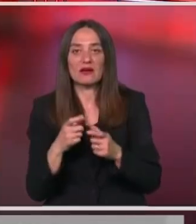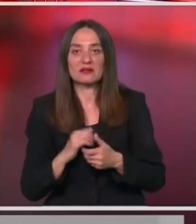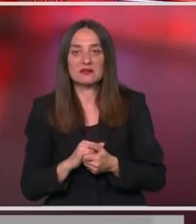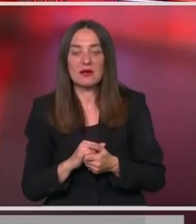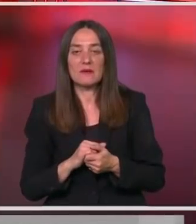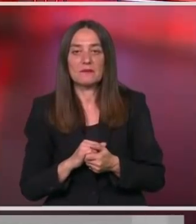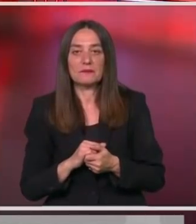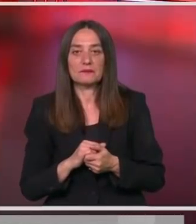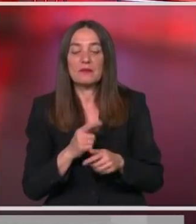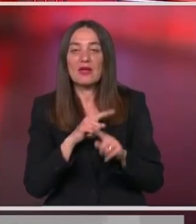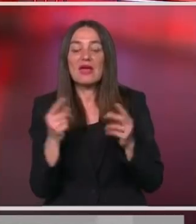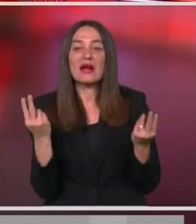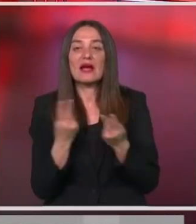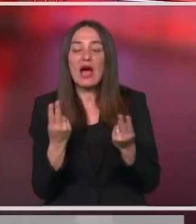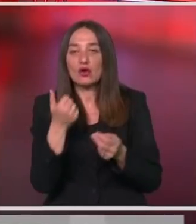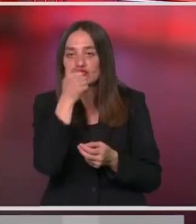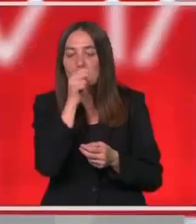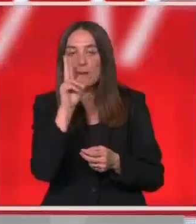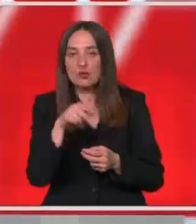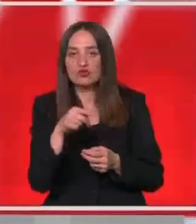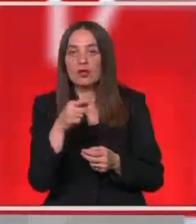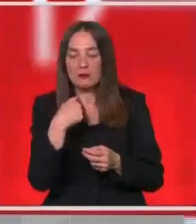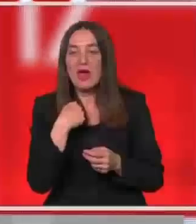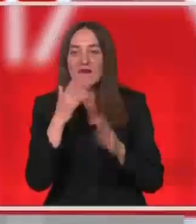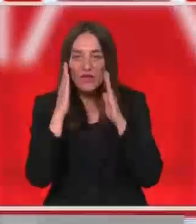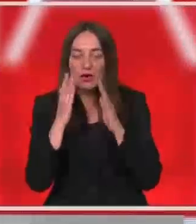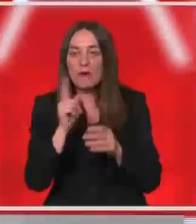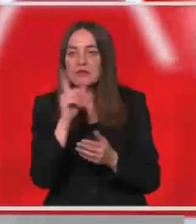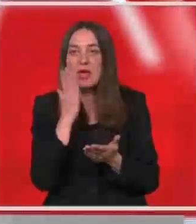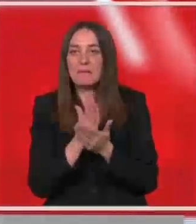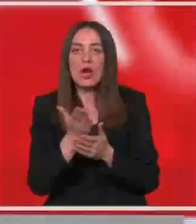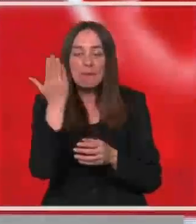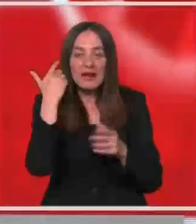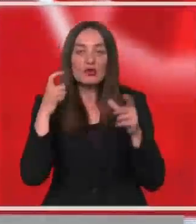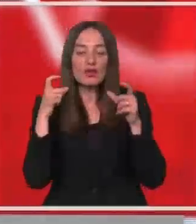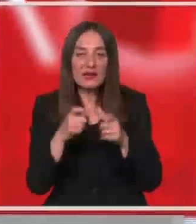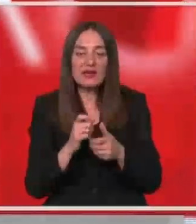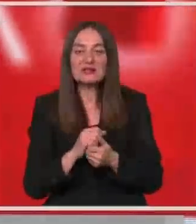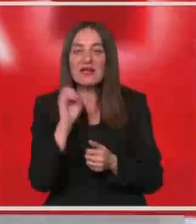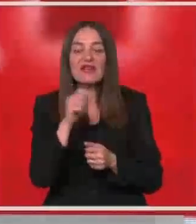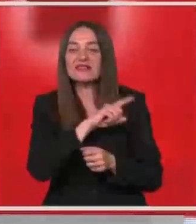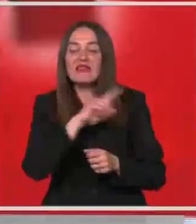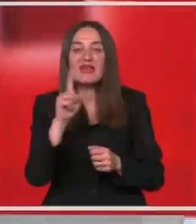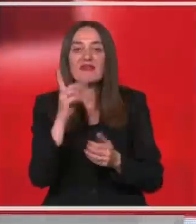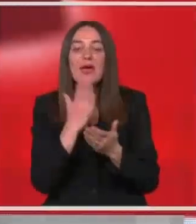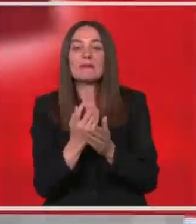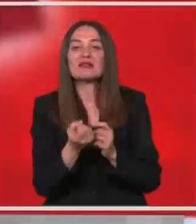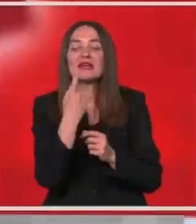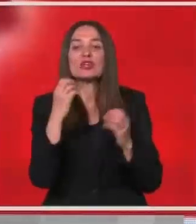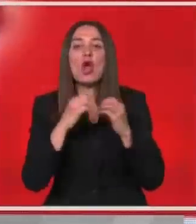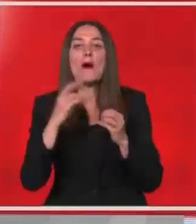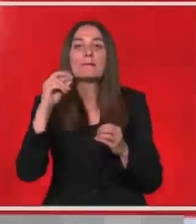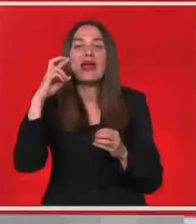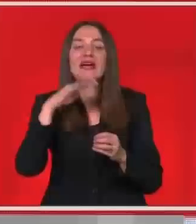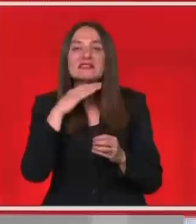Jer kao što možete da... Mislim, ja verujem da nije bilo prethodne krize, da se nikad ne bi desio Brexit,